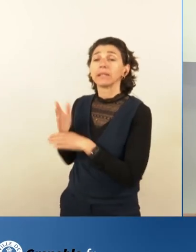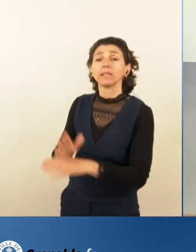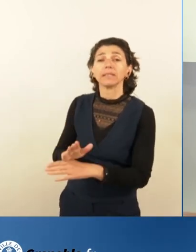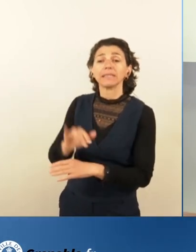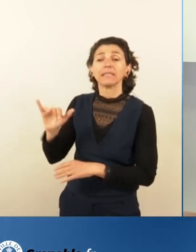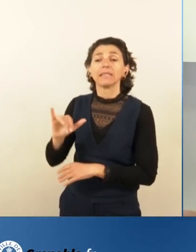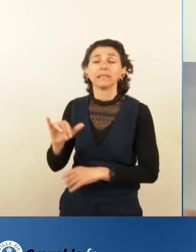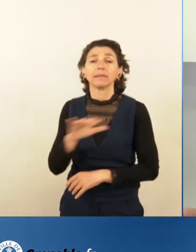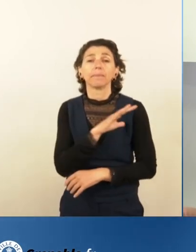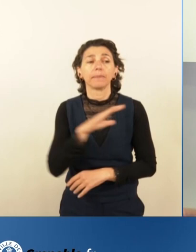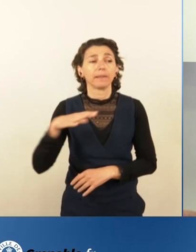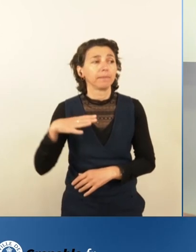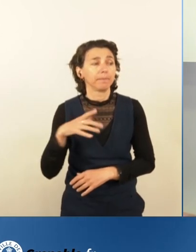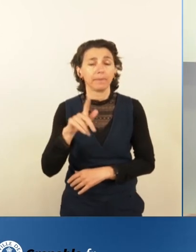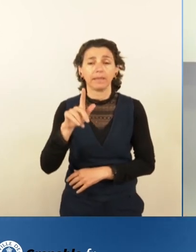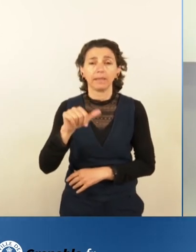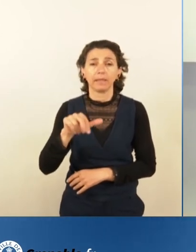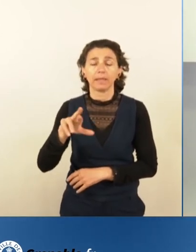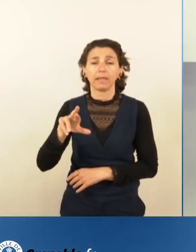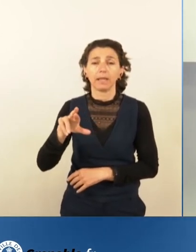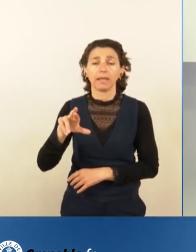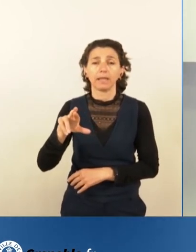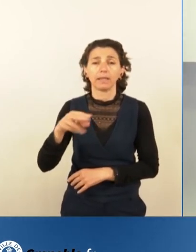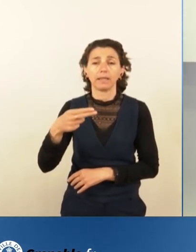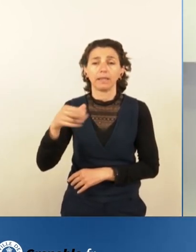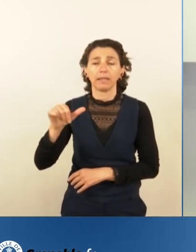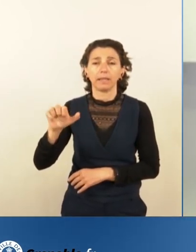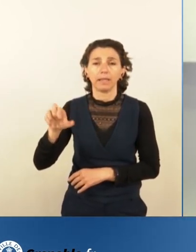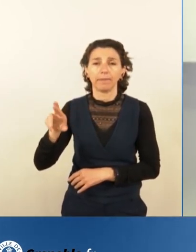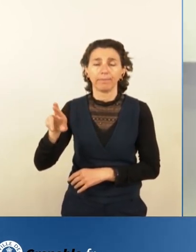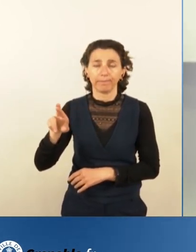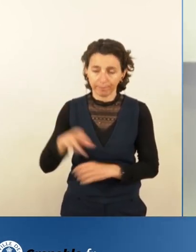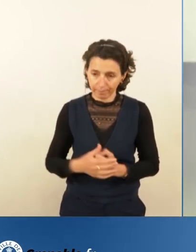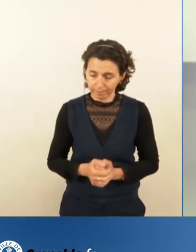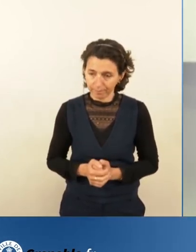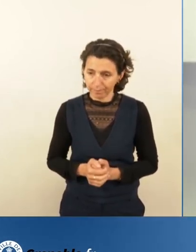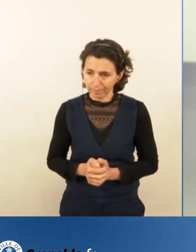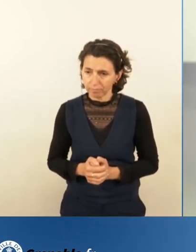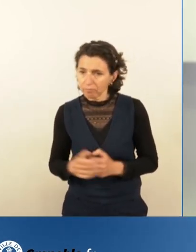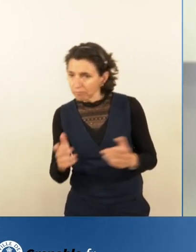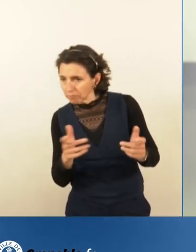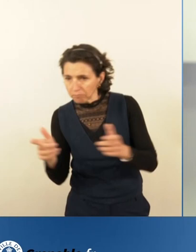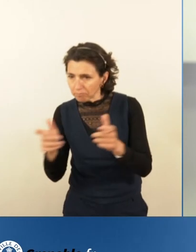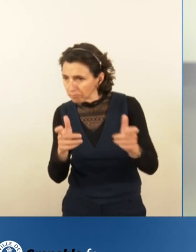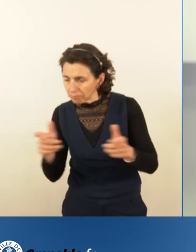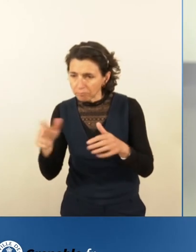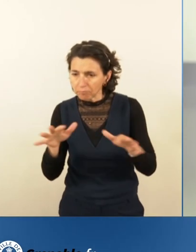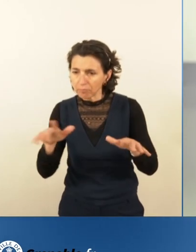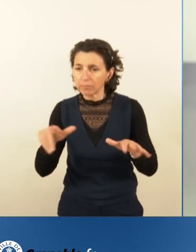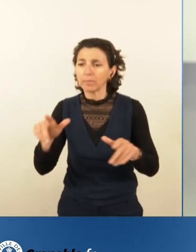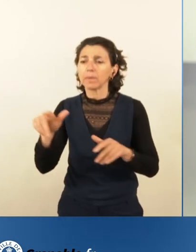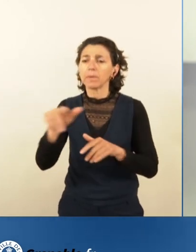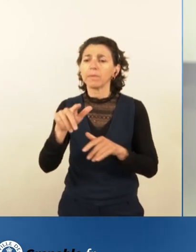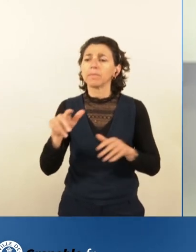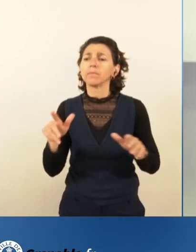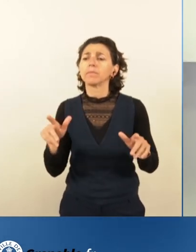par Christine Garnier que je n'ai pas dans l'oeil oui oui mais c'est juste que je comme vous